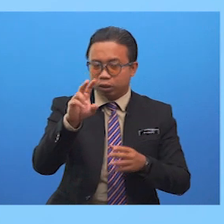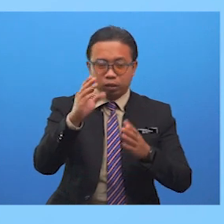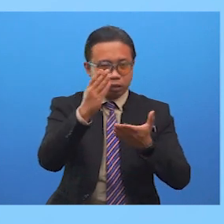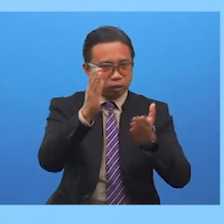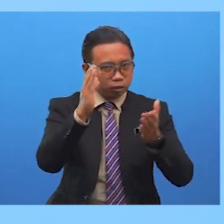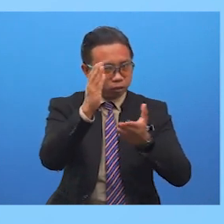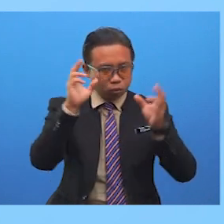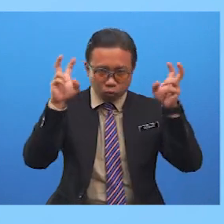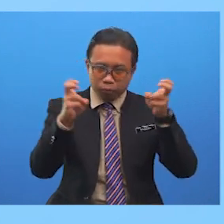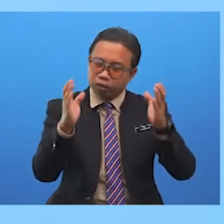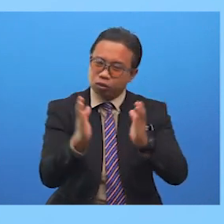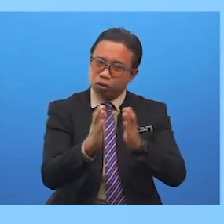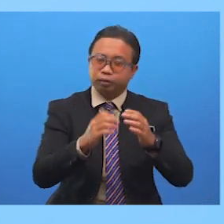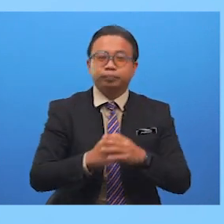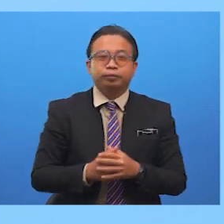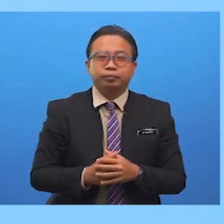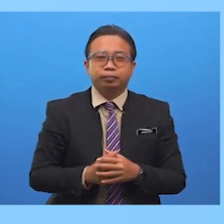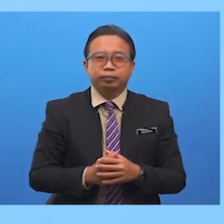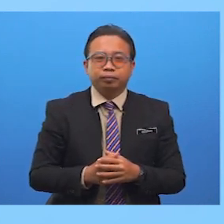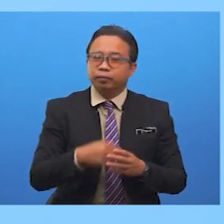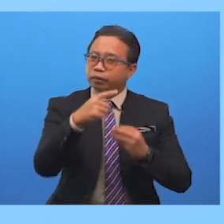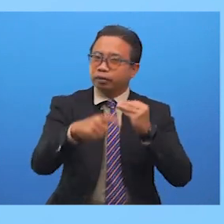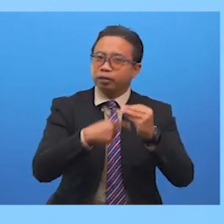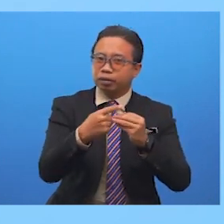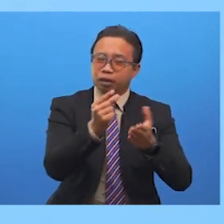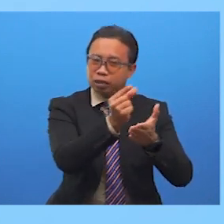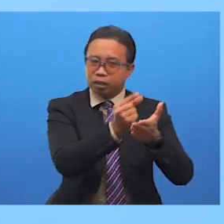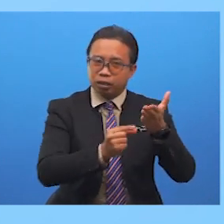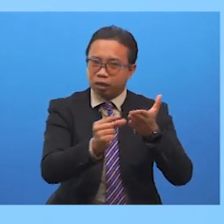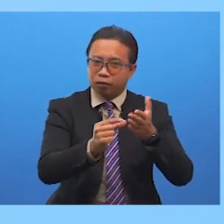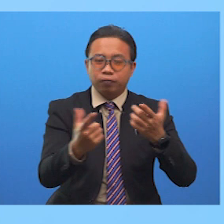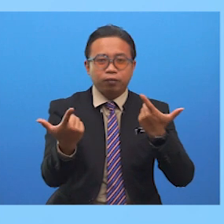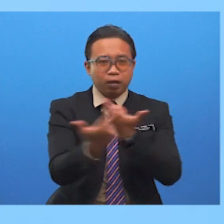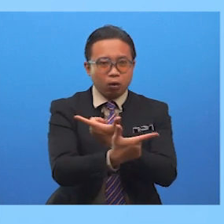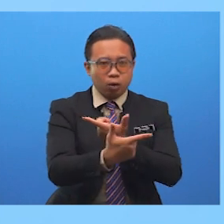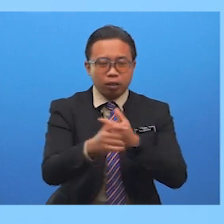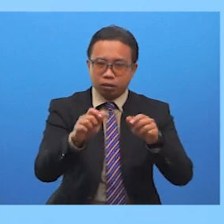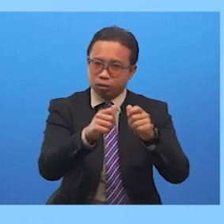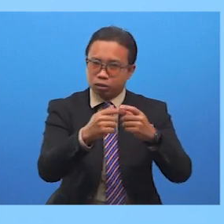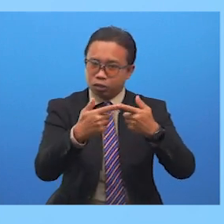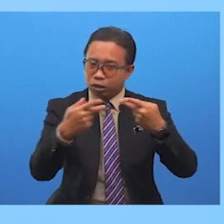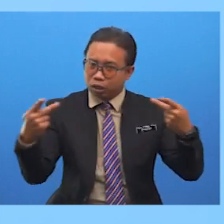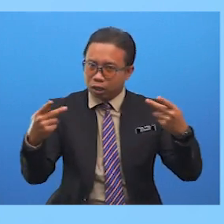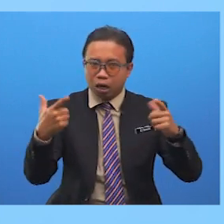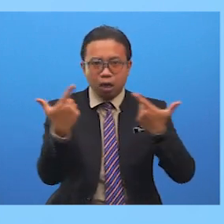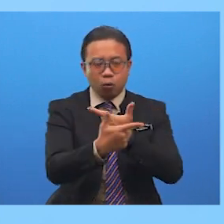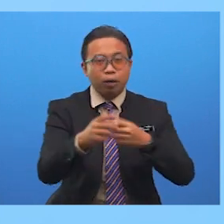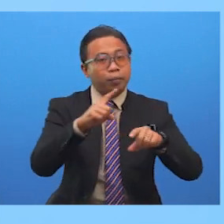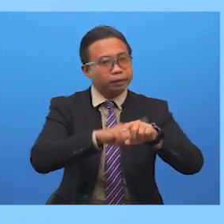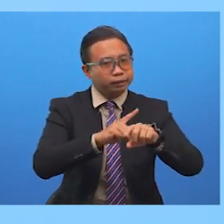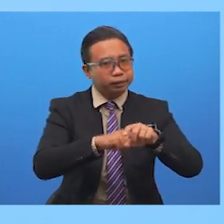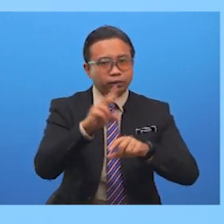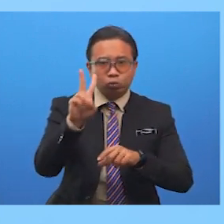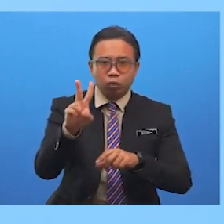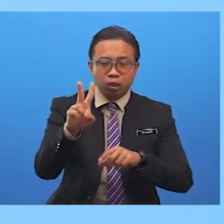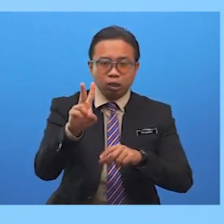topik yaitu berkenaan dengan graf jarak melawan masa dan yang kedua adalah